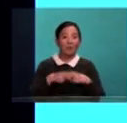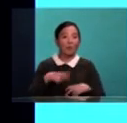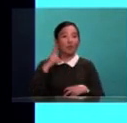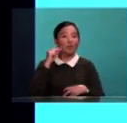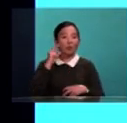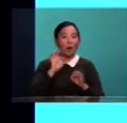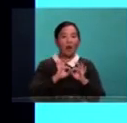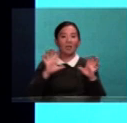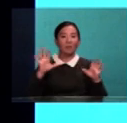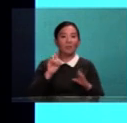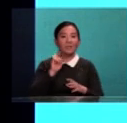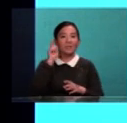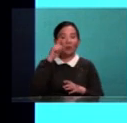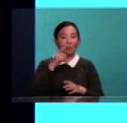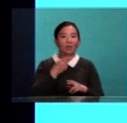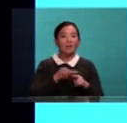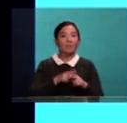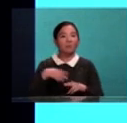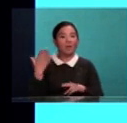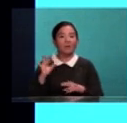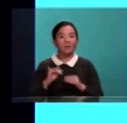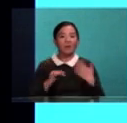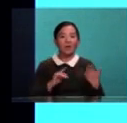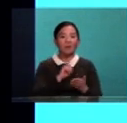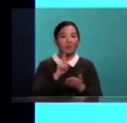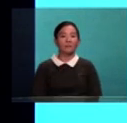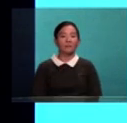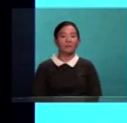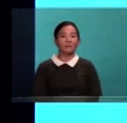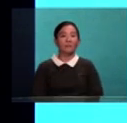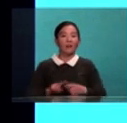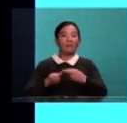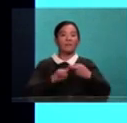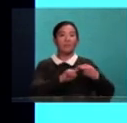число атомов кислорода справа и слева. Они должны быть одинаковые.